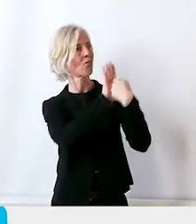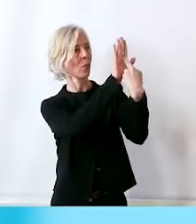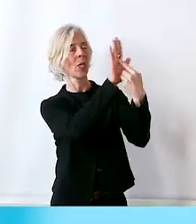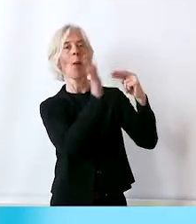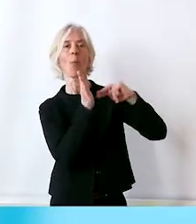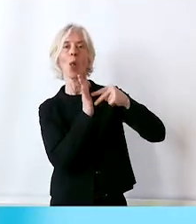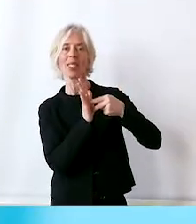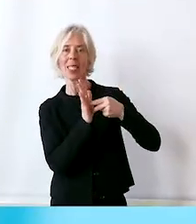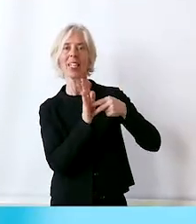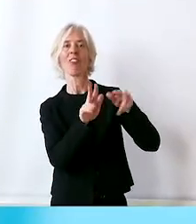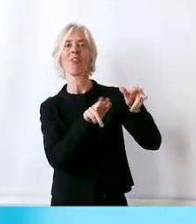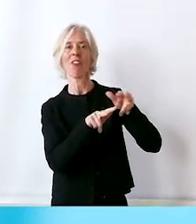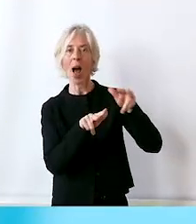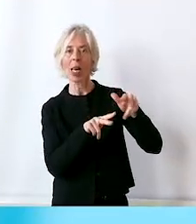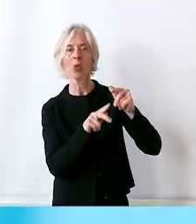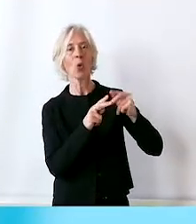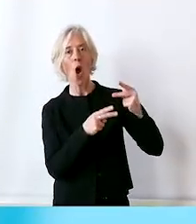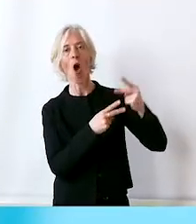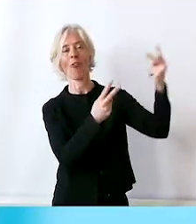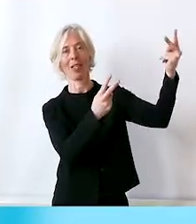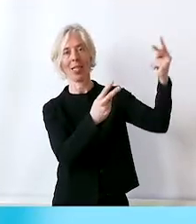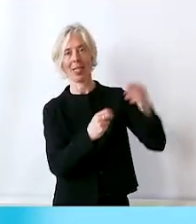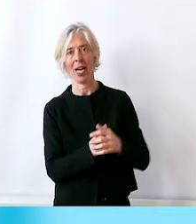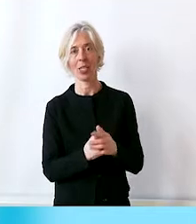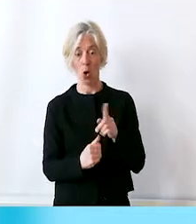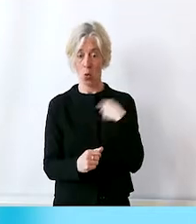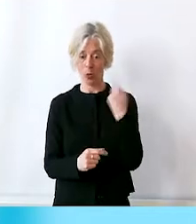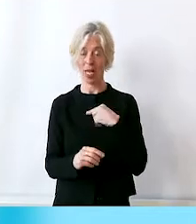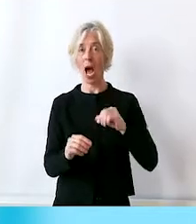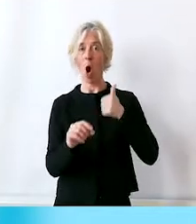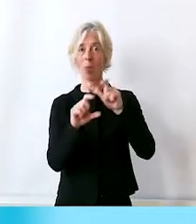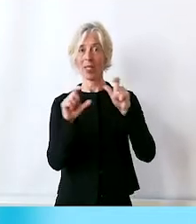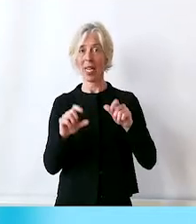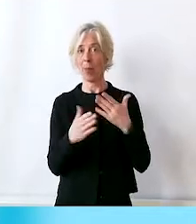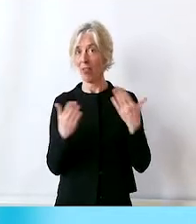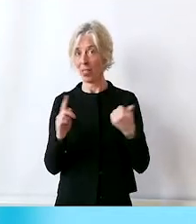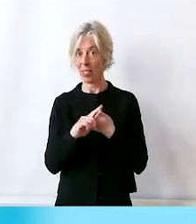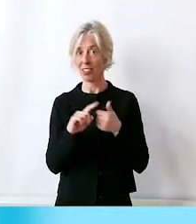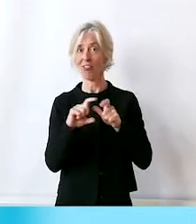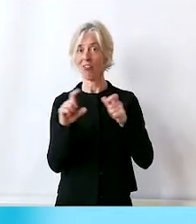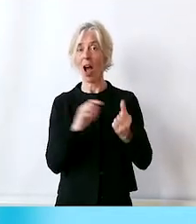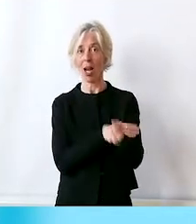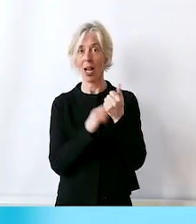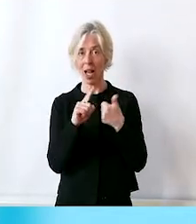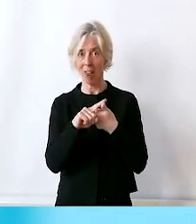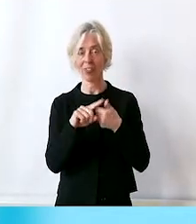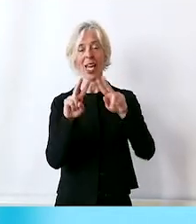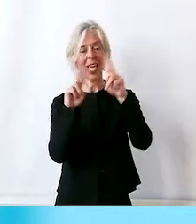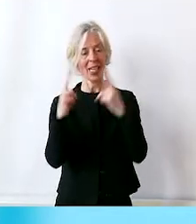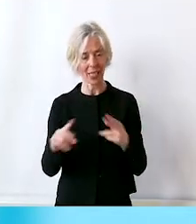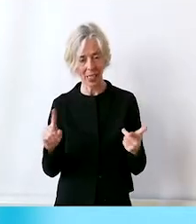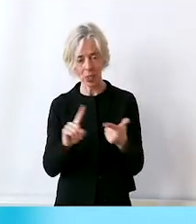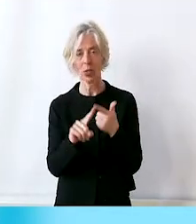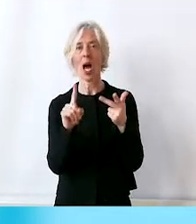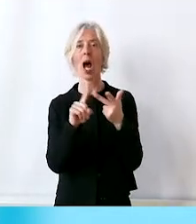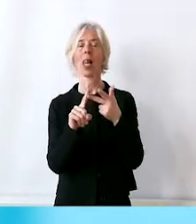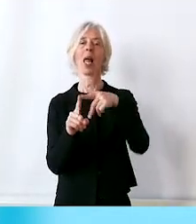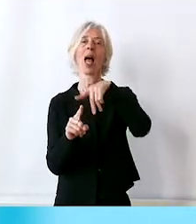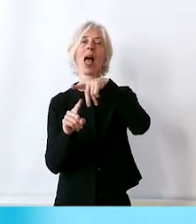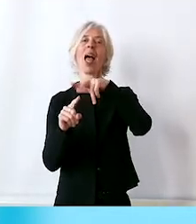Öffentlichkeit. Die 5 Fokusthemen der IHK Schwaben sind Fachkräfte, international,